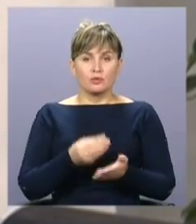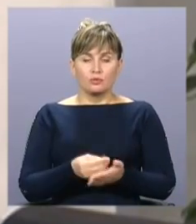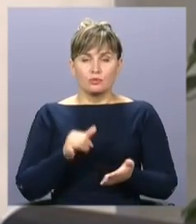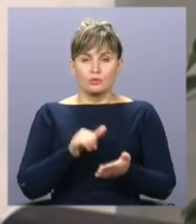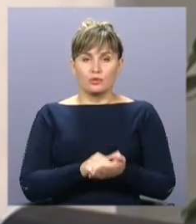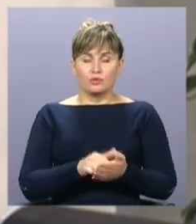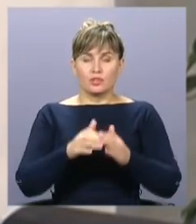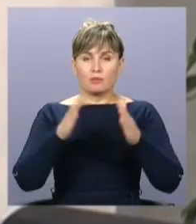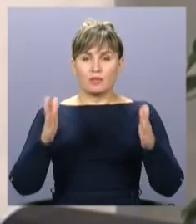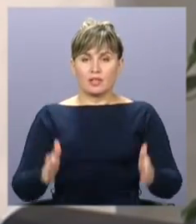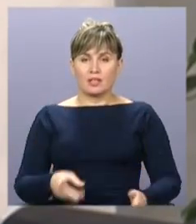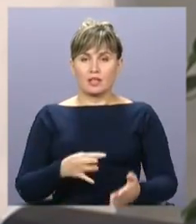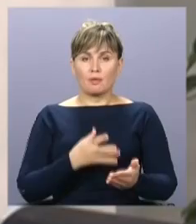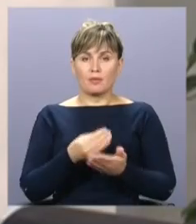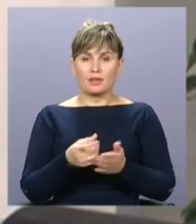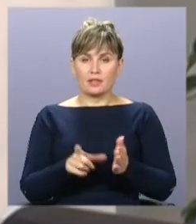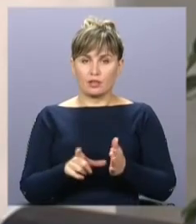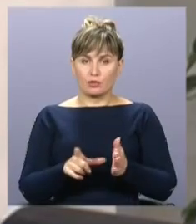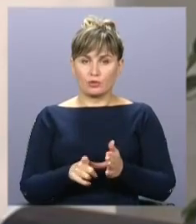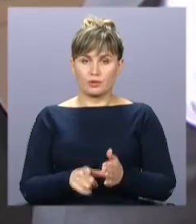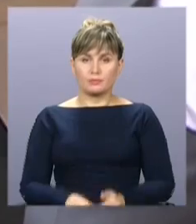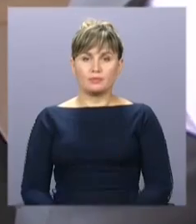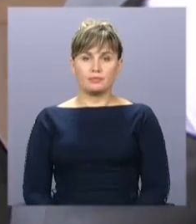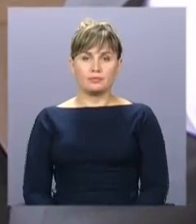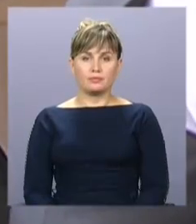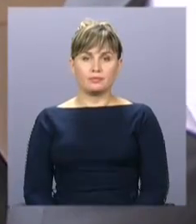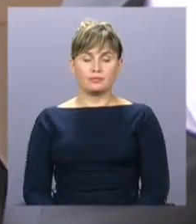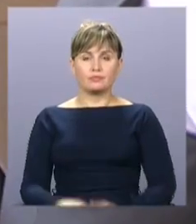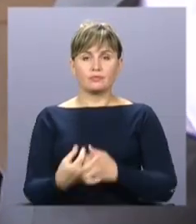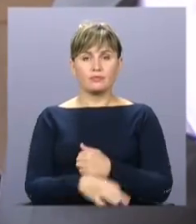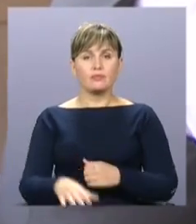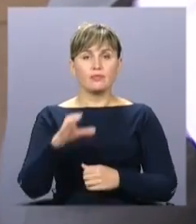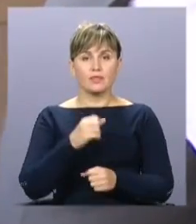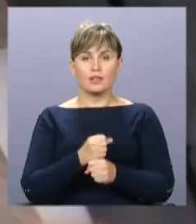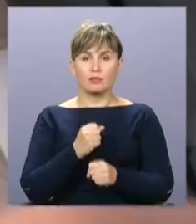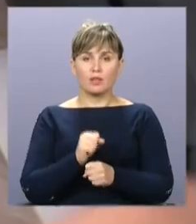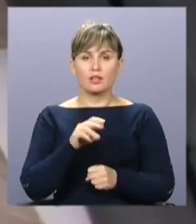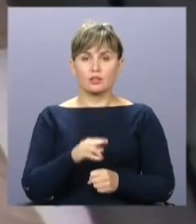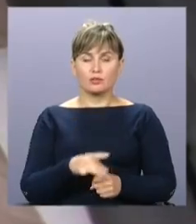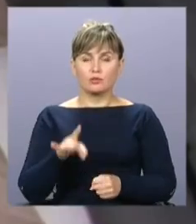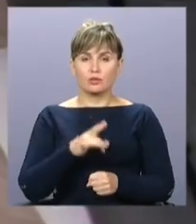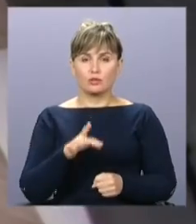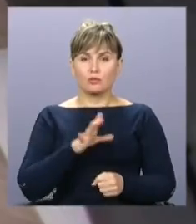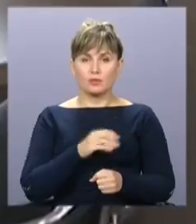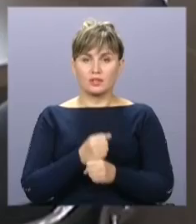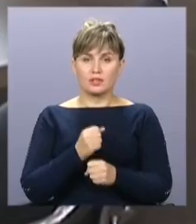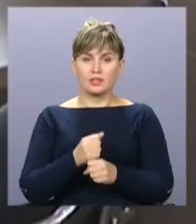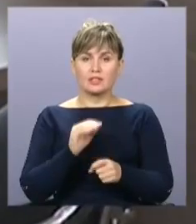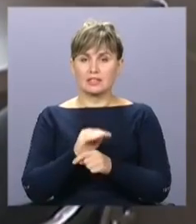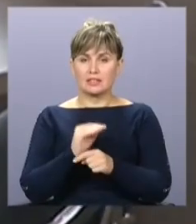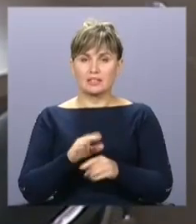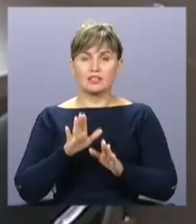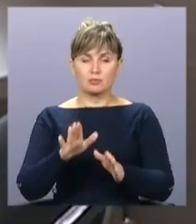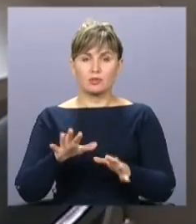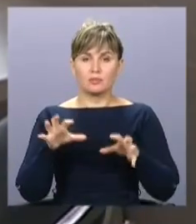установлены терминалы для оплаты налогов и платежей в бюджет. В конце сентября работа Алатауского УГД была подвергнута критике.